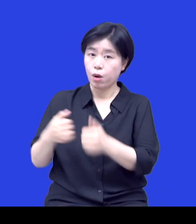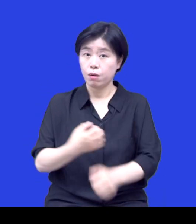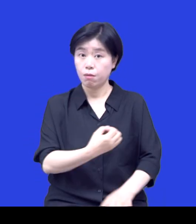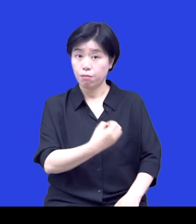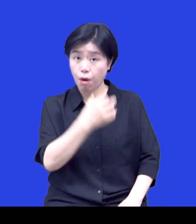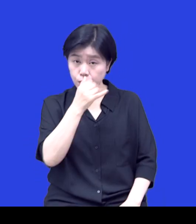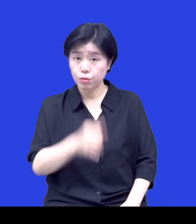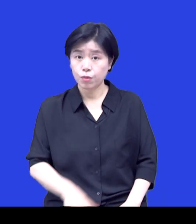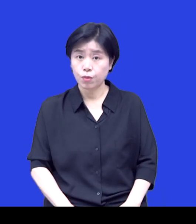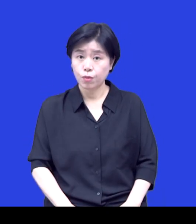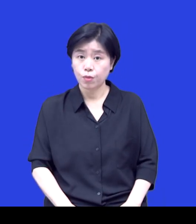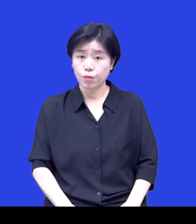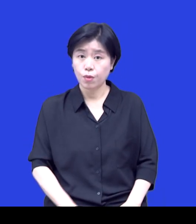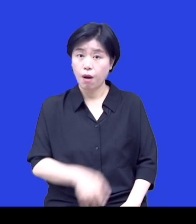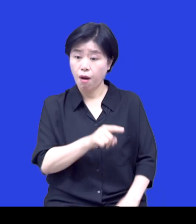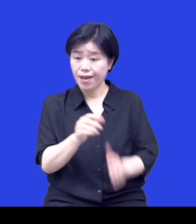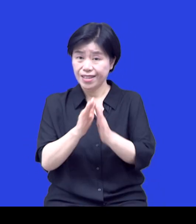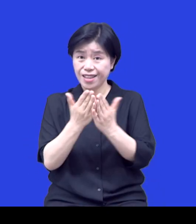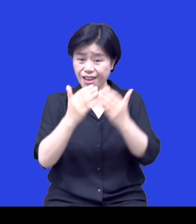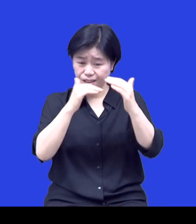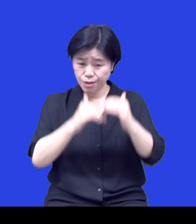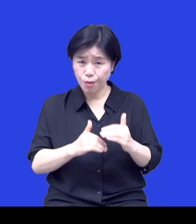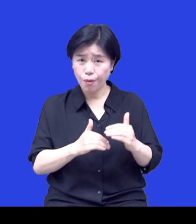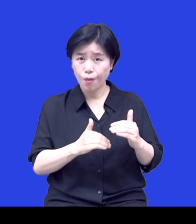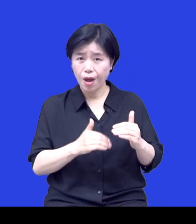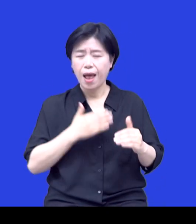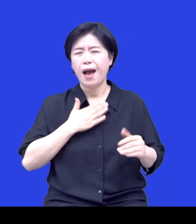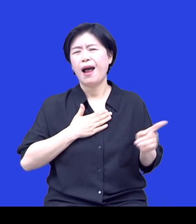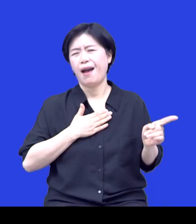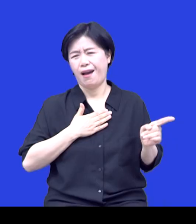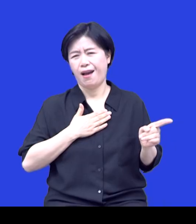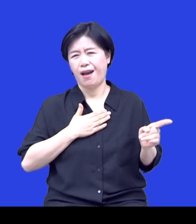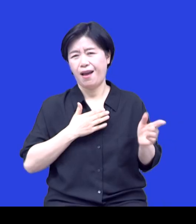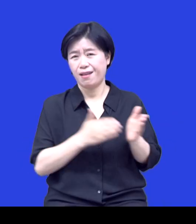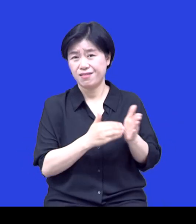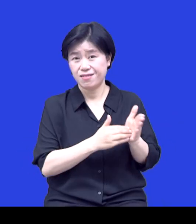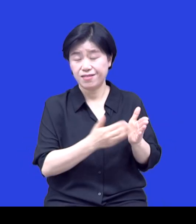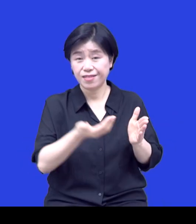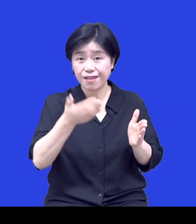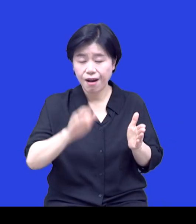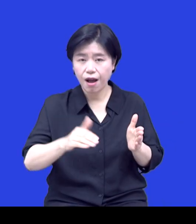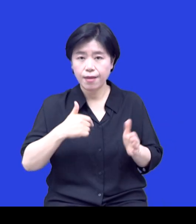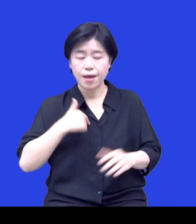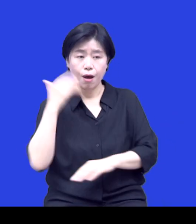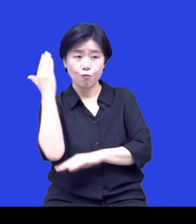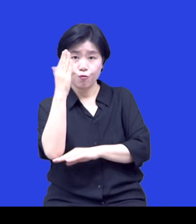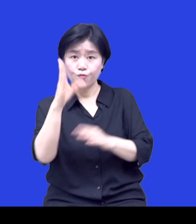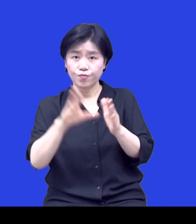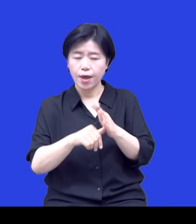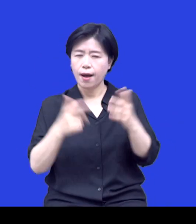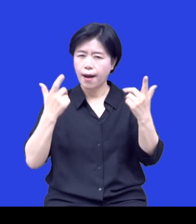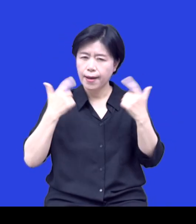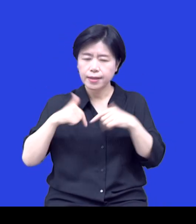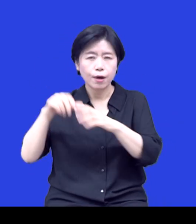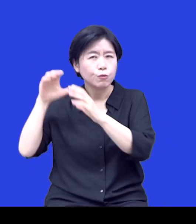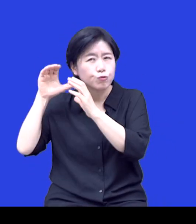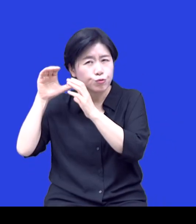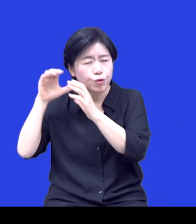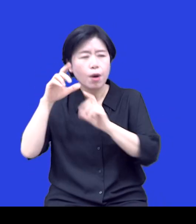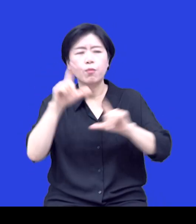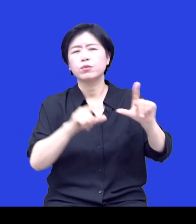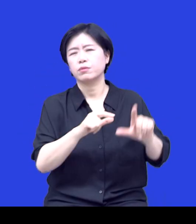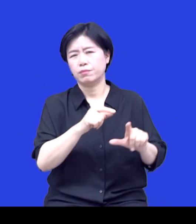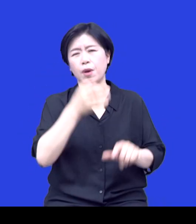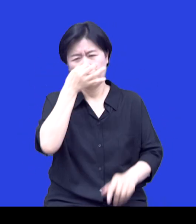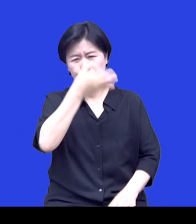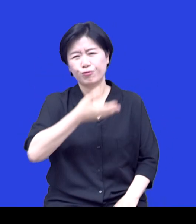한니발을 몰랐겠어요. 뭐 플루타크 그런데 그거를 아버지가 고등학교 때까지 해주셔가지고 저는 제가 그래서 젊은